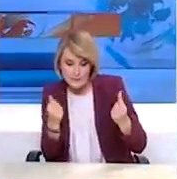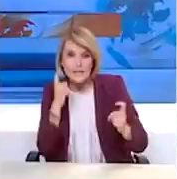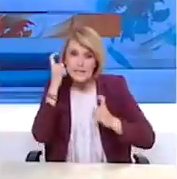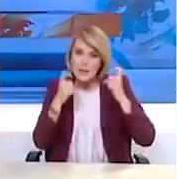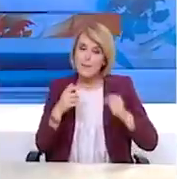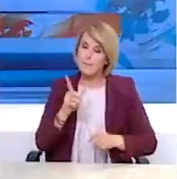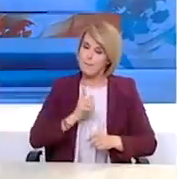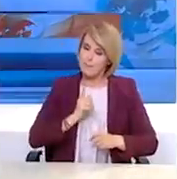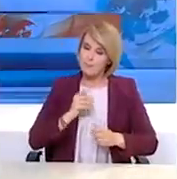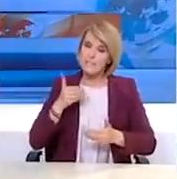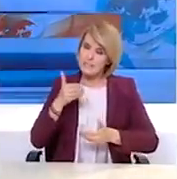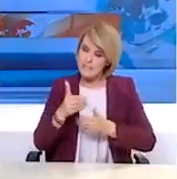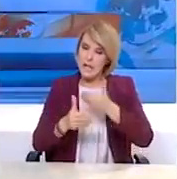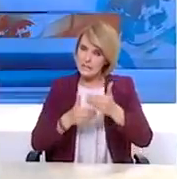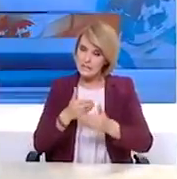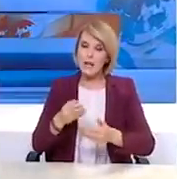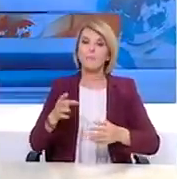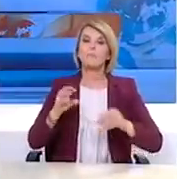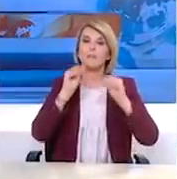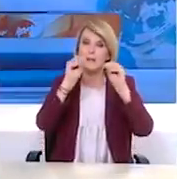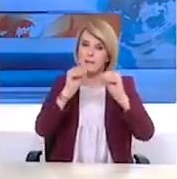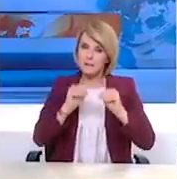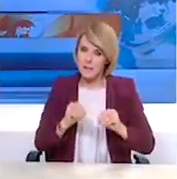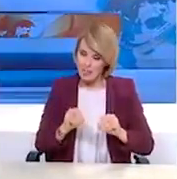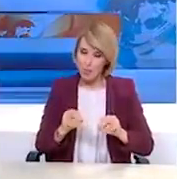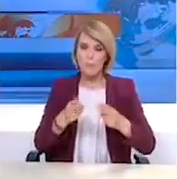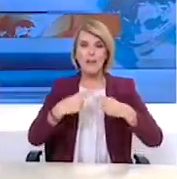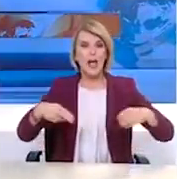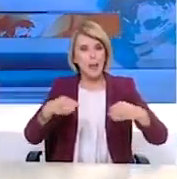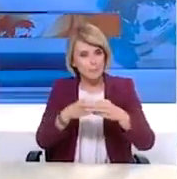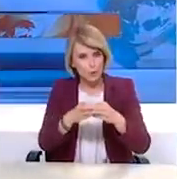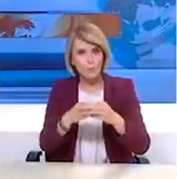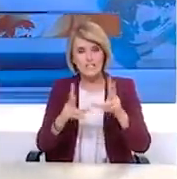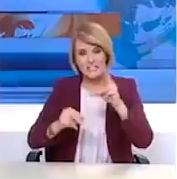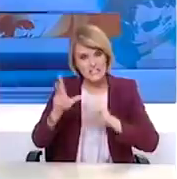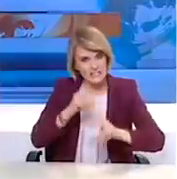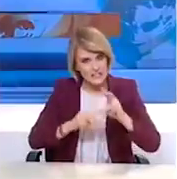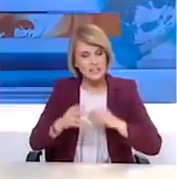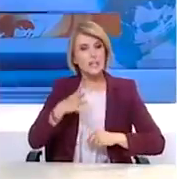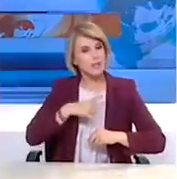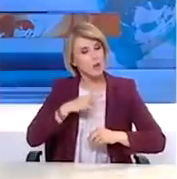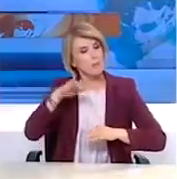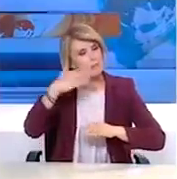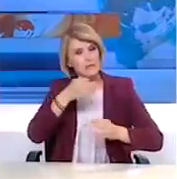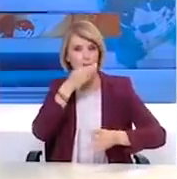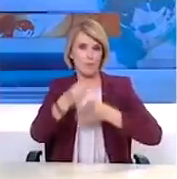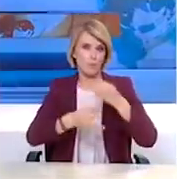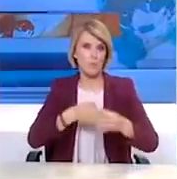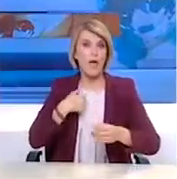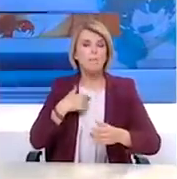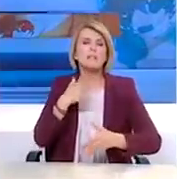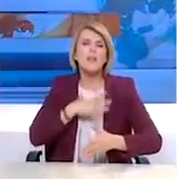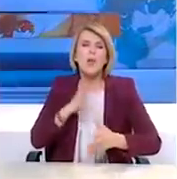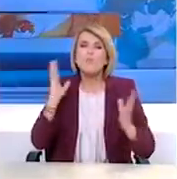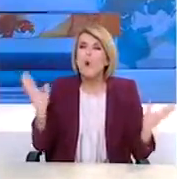σαν επιτροπή στα χέρια μας από την υποεπιτροπή του Πανεπιστημίου Αθηνών. Φυσικά και θέλουμε κάθε όπλο στη φαρέτρα μας.